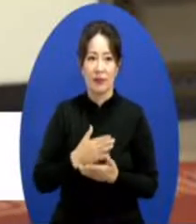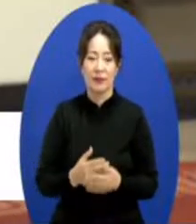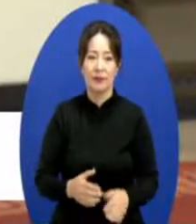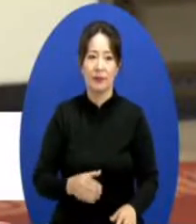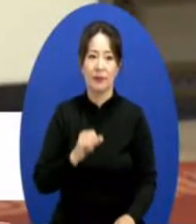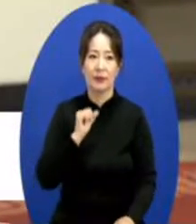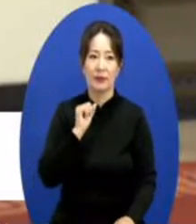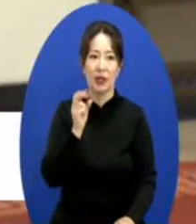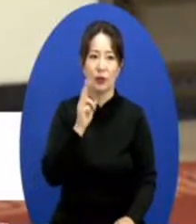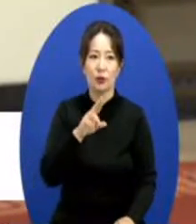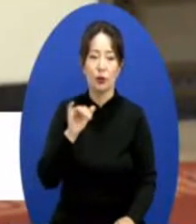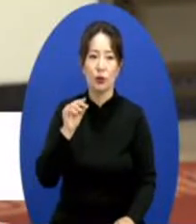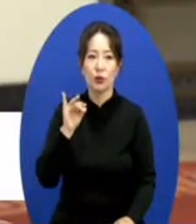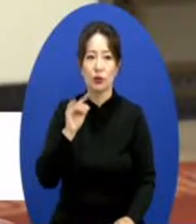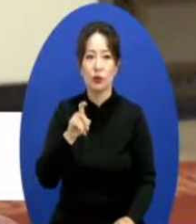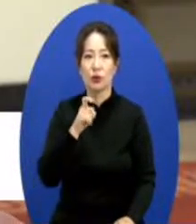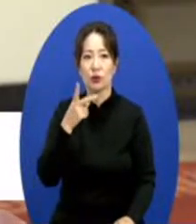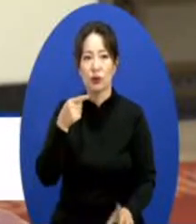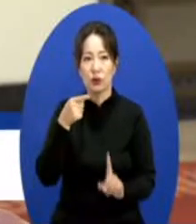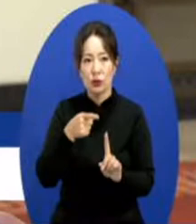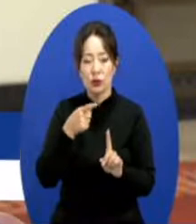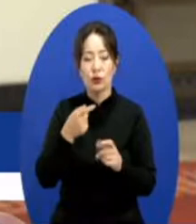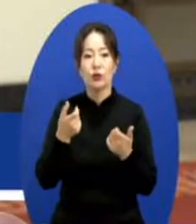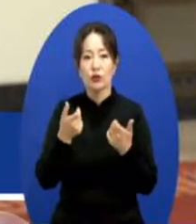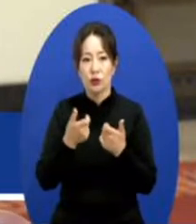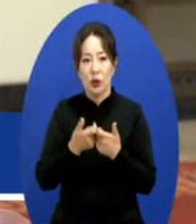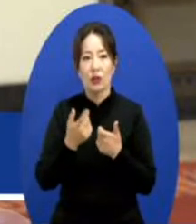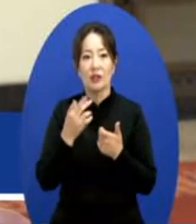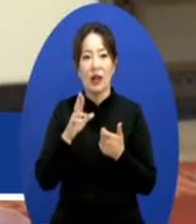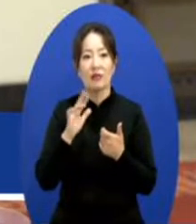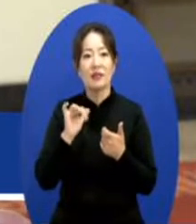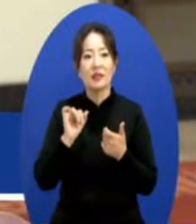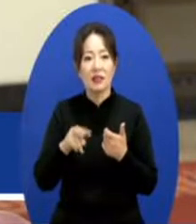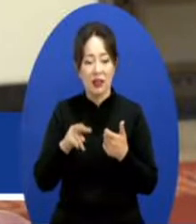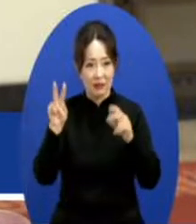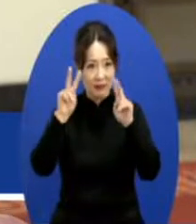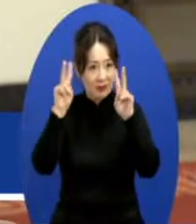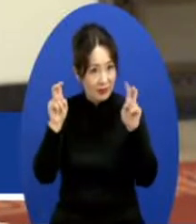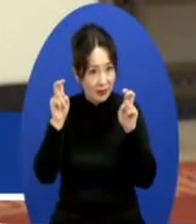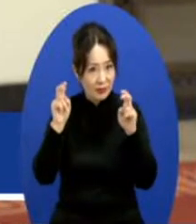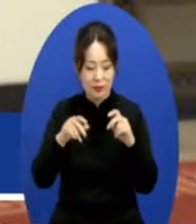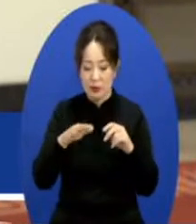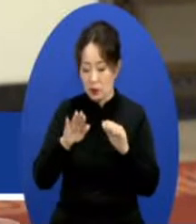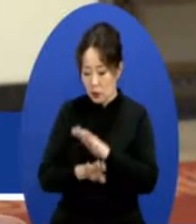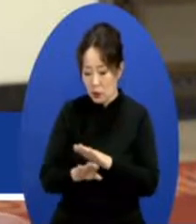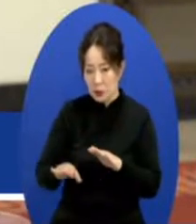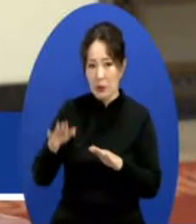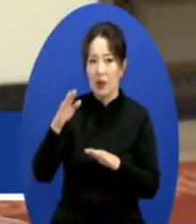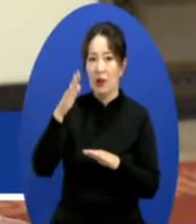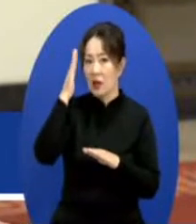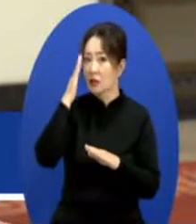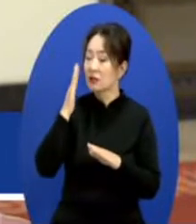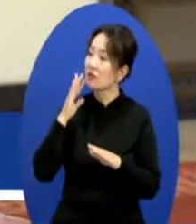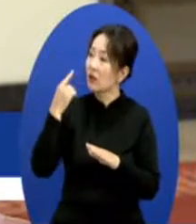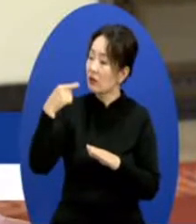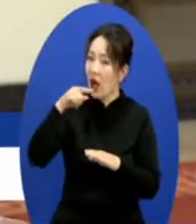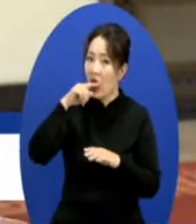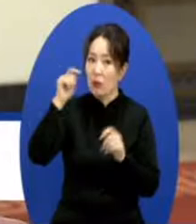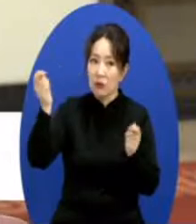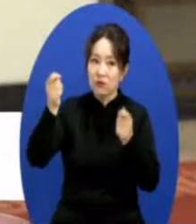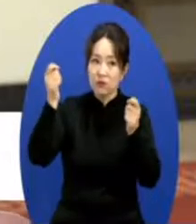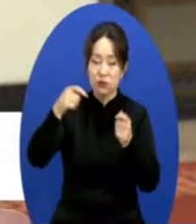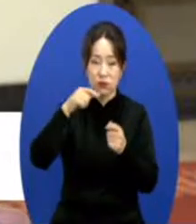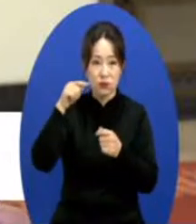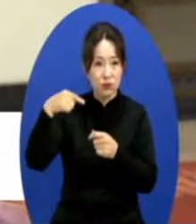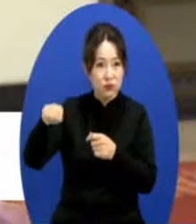байна. Адуучин хүүхэд тохиолдсон явдал гээд тий хүүхэд байхдаа адуучин аав ээжийн гэрт төрсөн